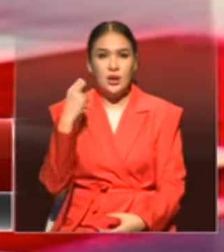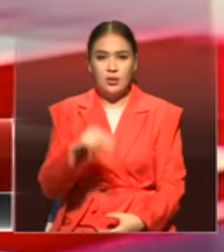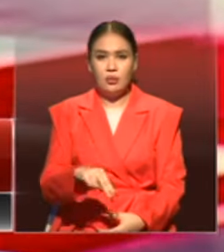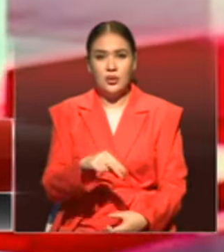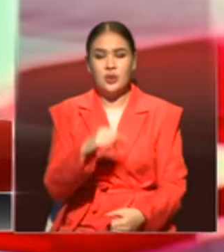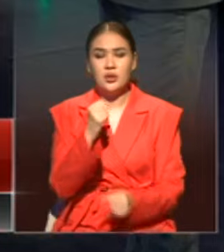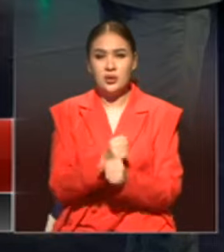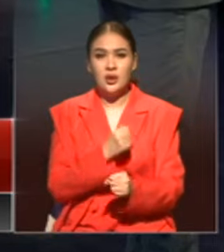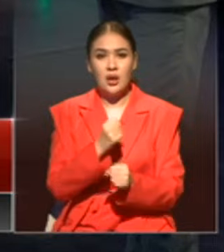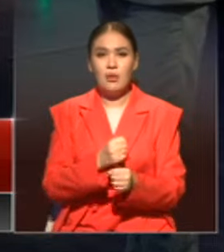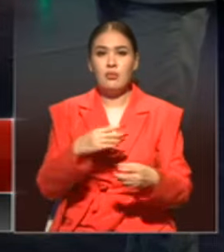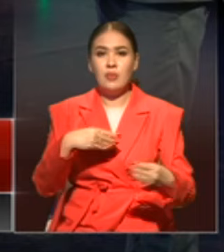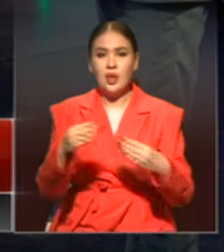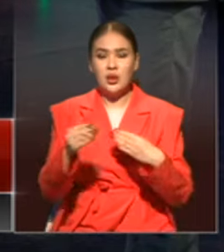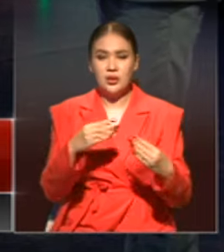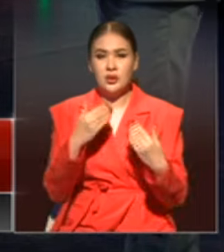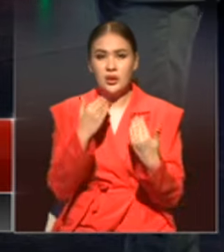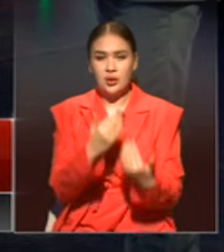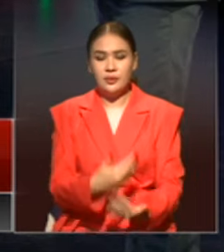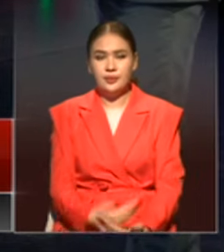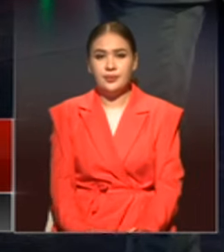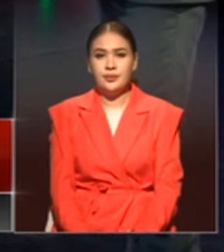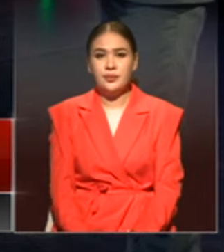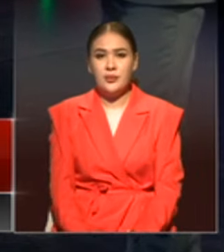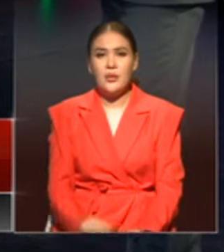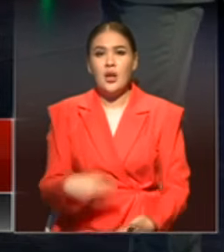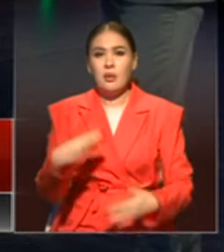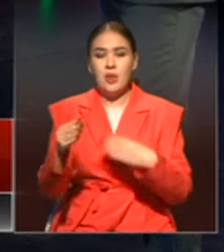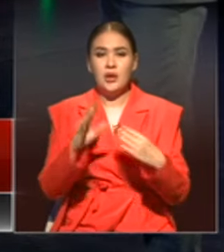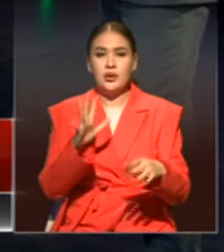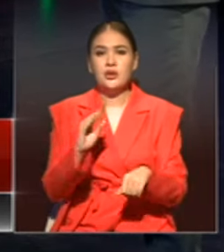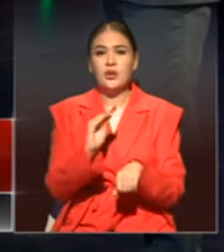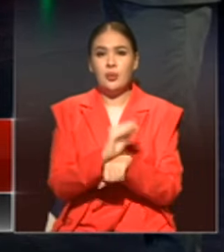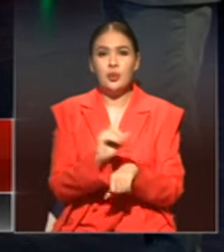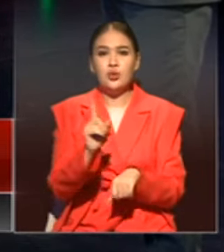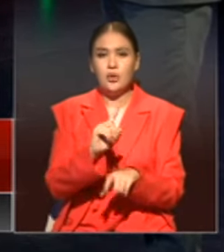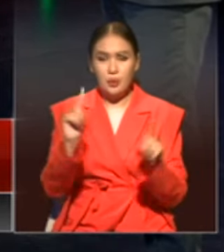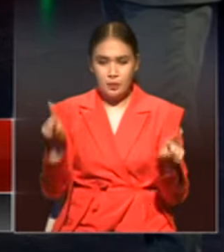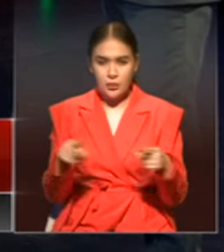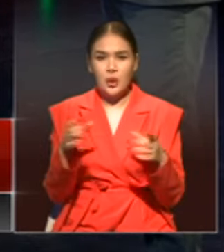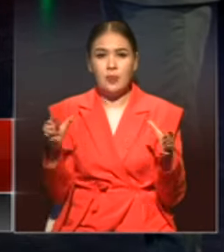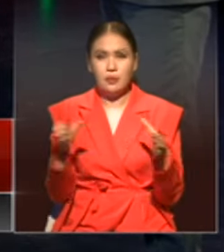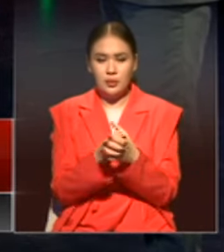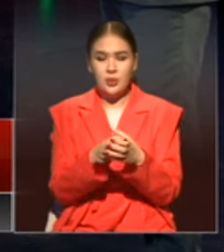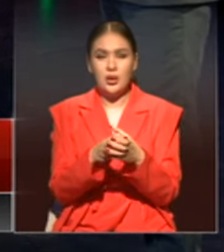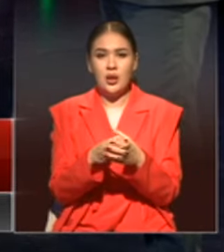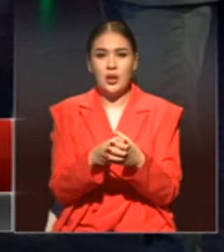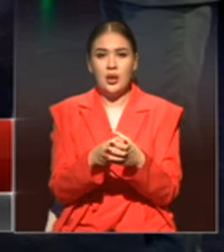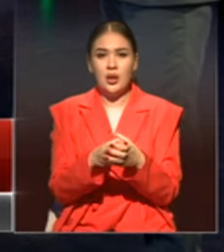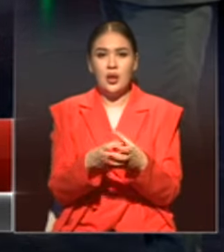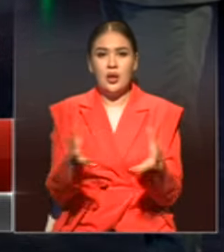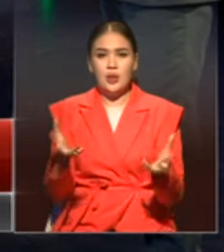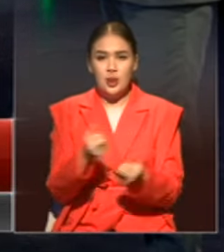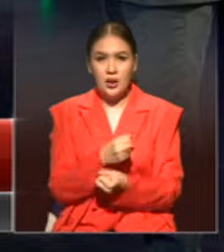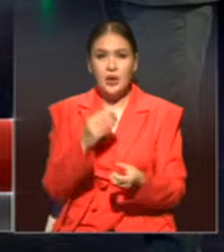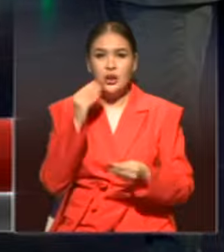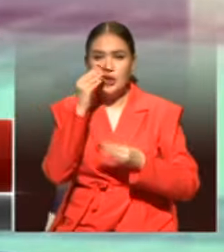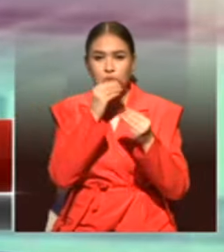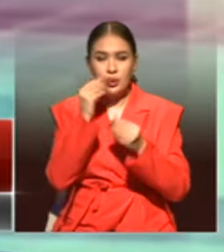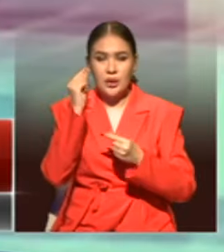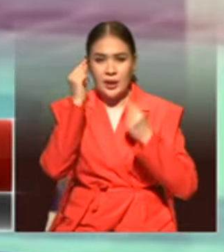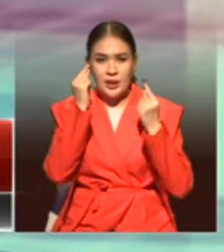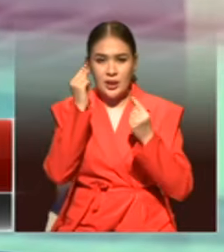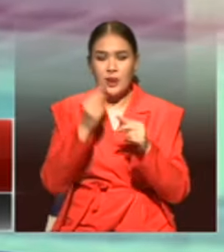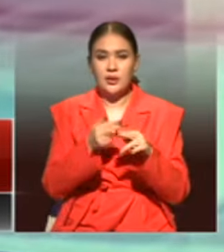механизм осы пластикалық. Жаңа үш терезесі бар ғой, мына жаққа пластиканы қоясың, мына жаққа. Жоқ, бәрін бір тереземен қабылдаймыз. Жаңа искусственный интеллект дейміз ғой, искусственный